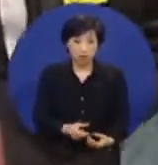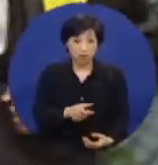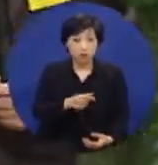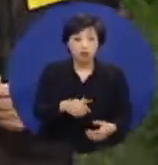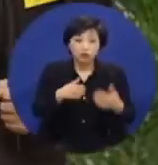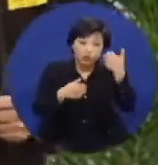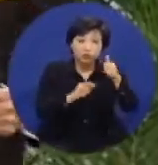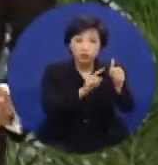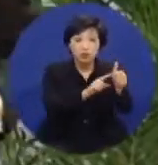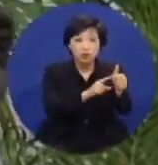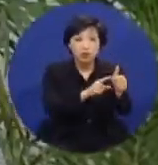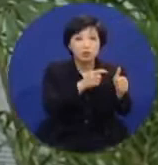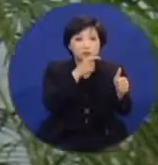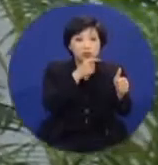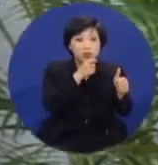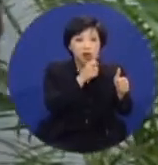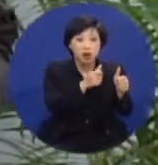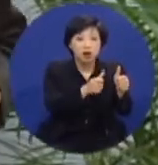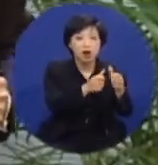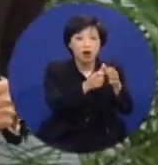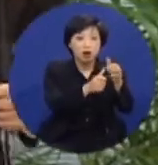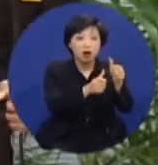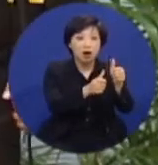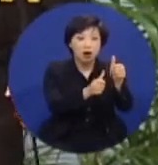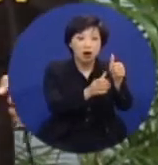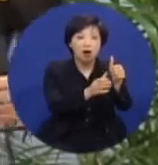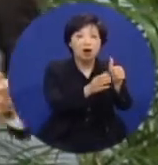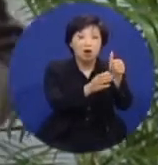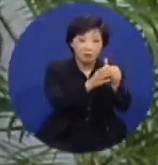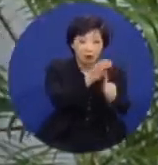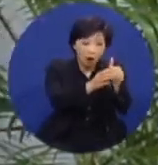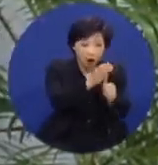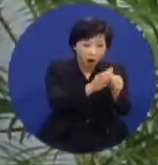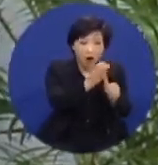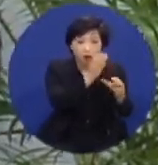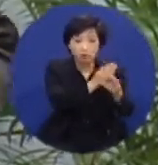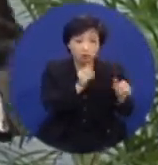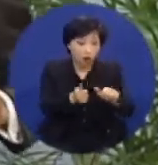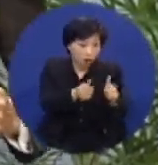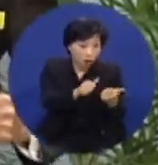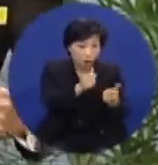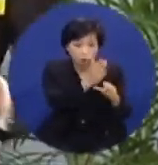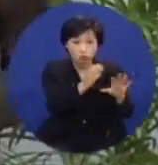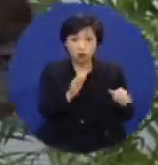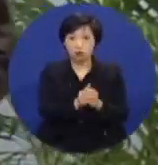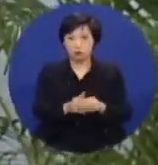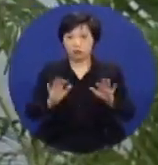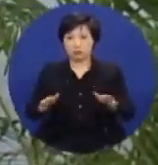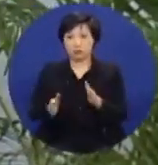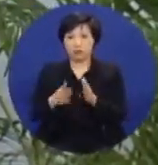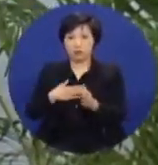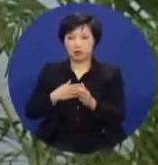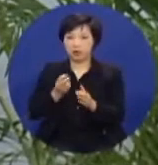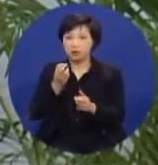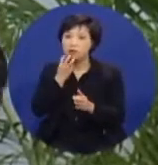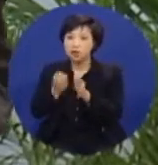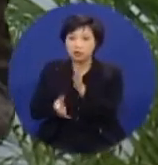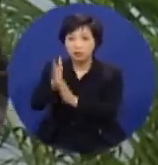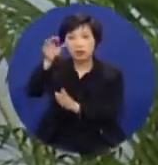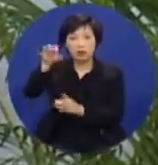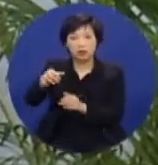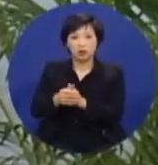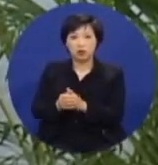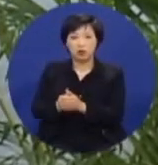다음 있어요 아 내가 시에서 볼에 빠지는 사람 건질 하고는 내가 임명 경을